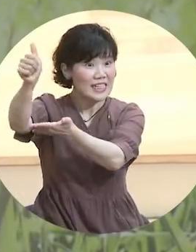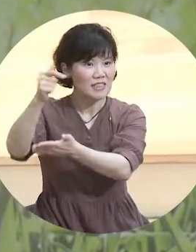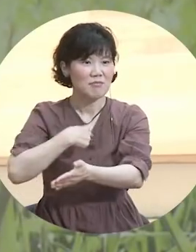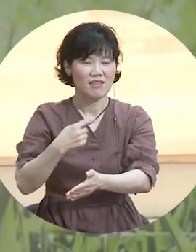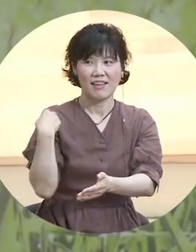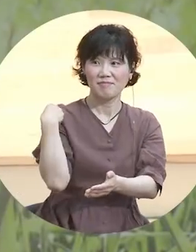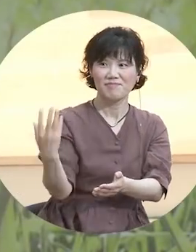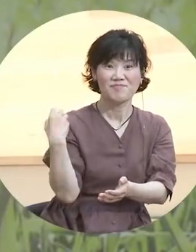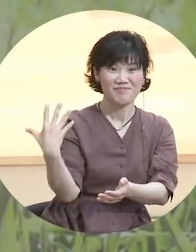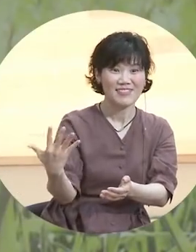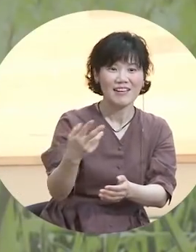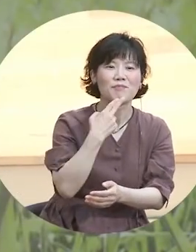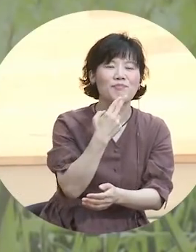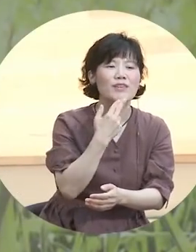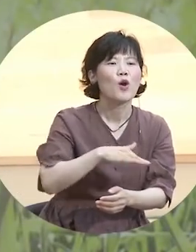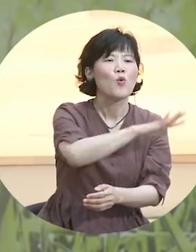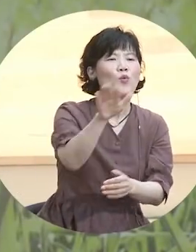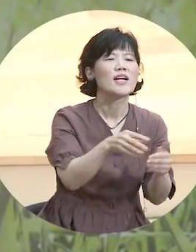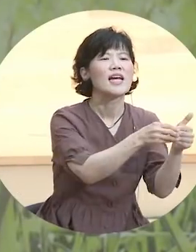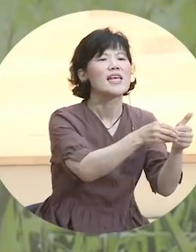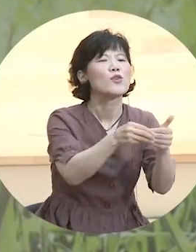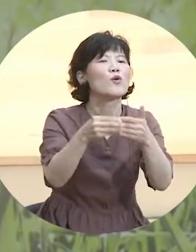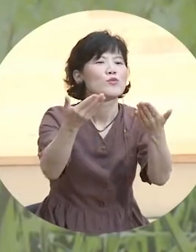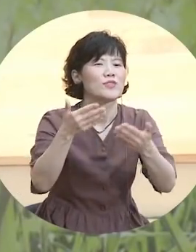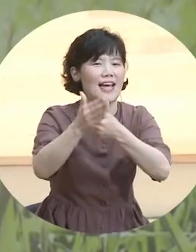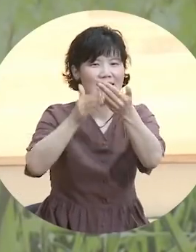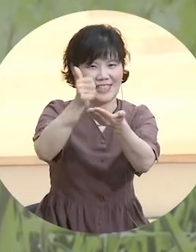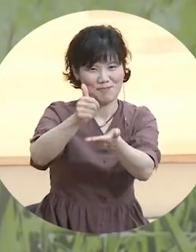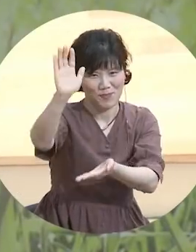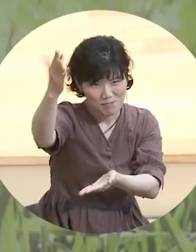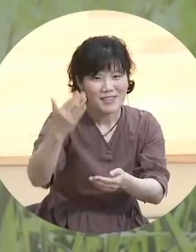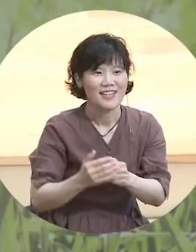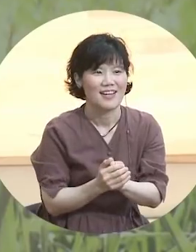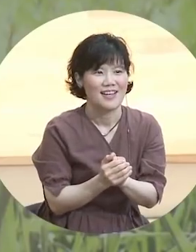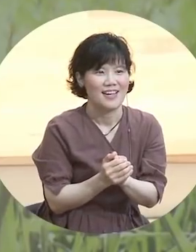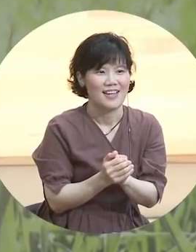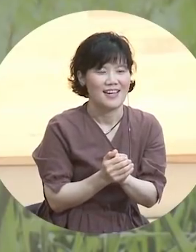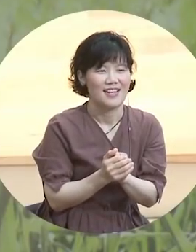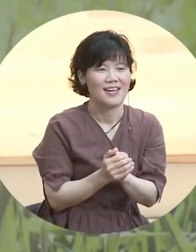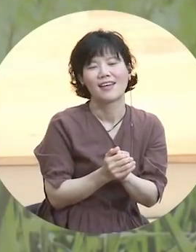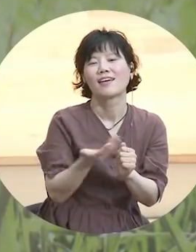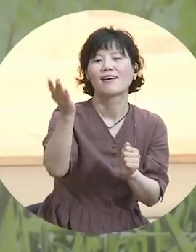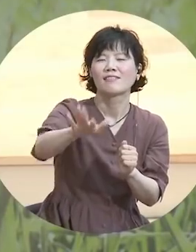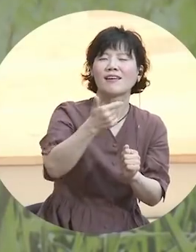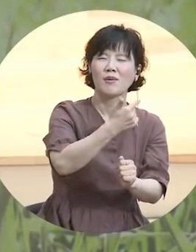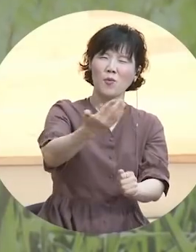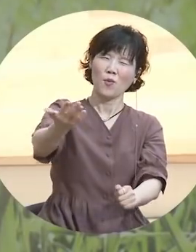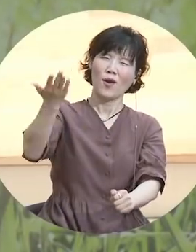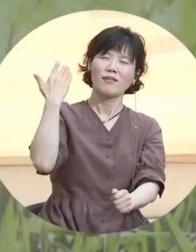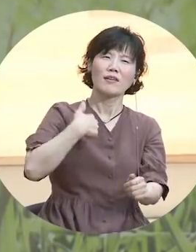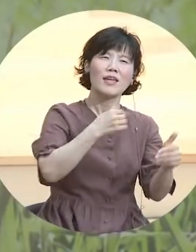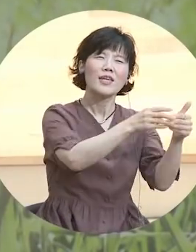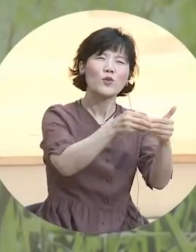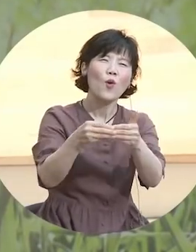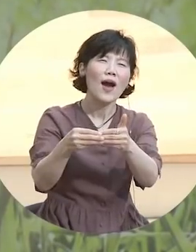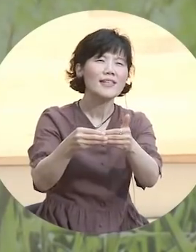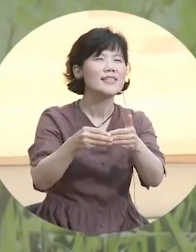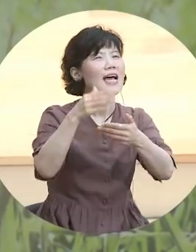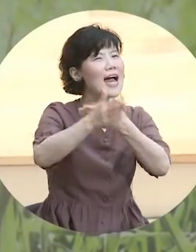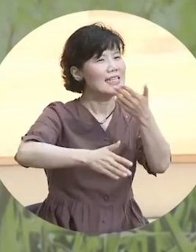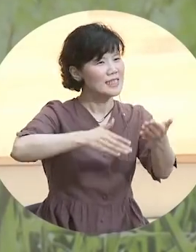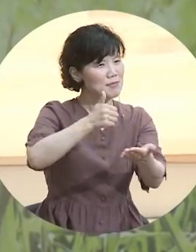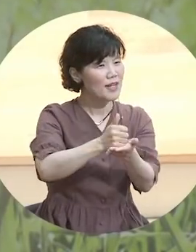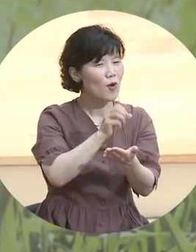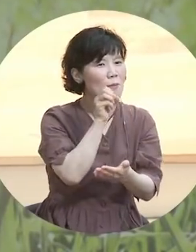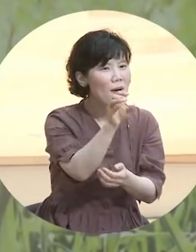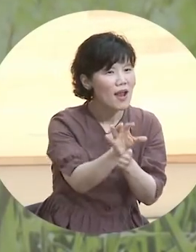내비두는 하나님이 아니고 우리를 인도하시는 하나님이신 줄 믿습니다. 그런데 과거에는요 이렇게 인도하시는 하나님이라고 제가